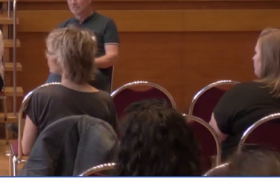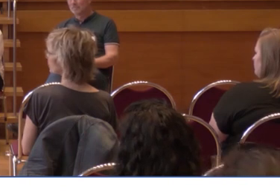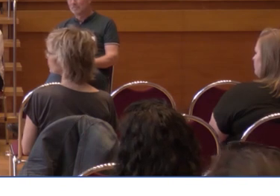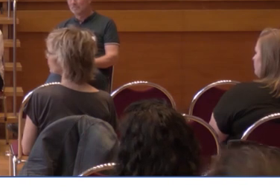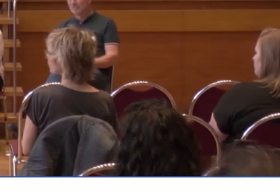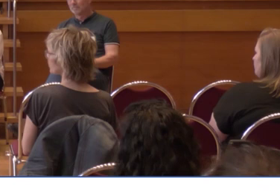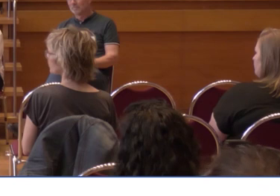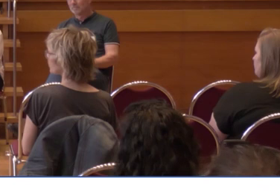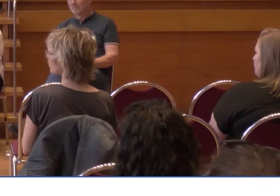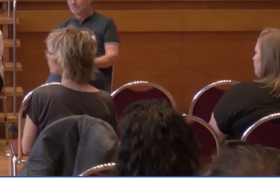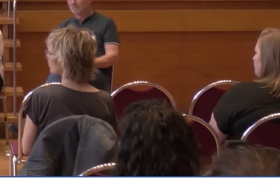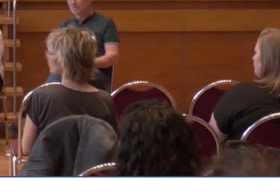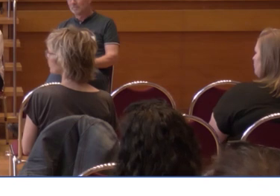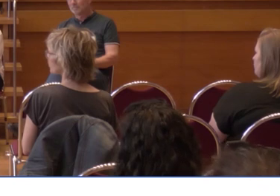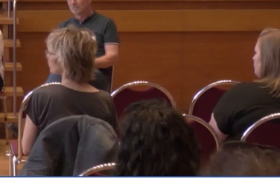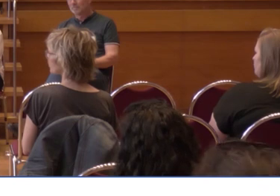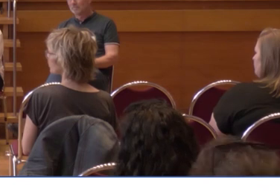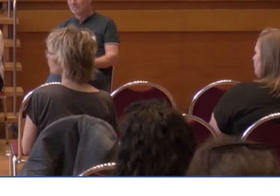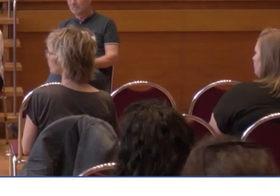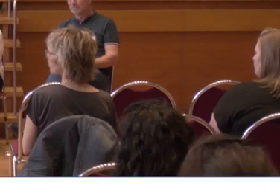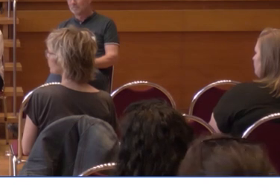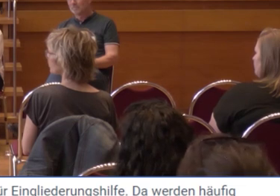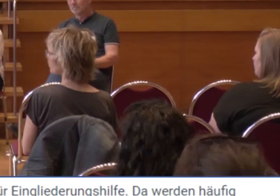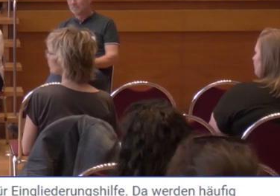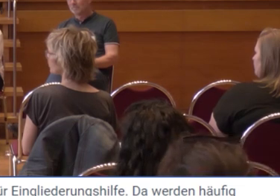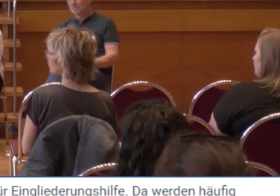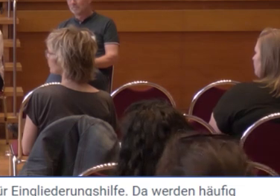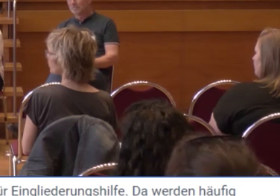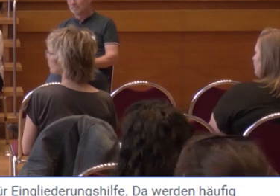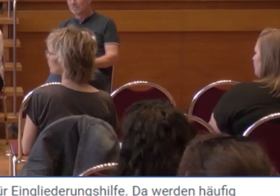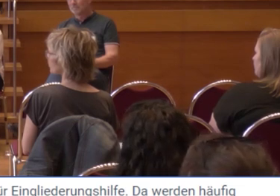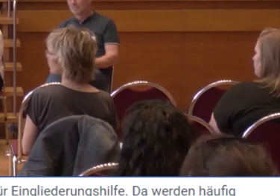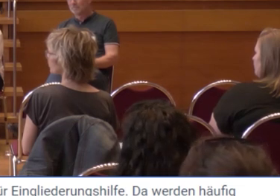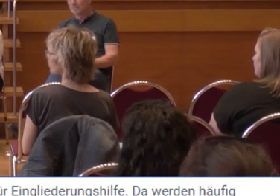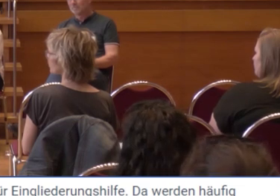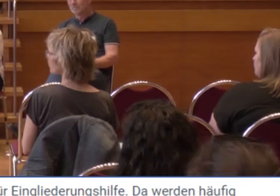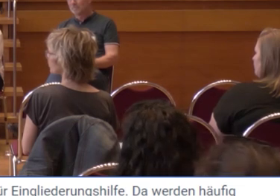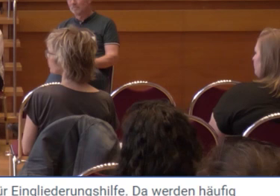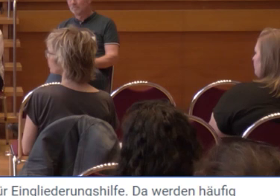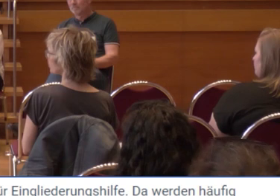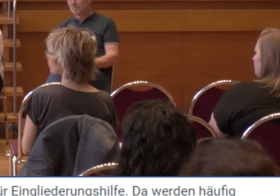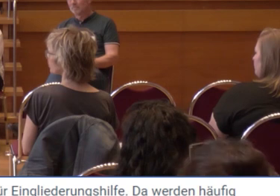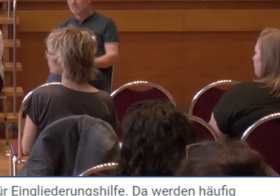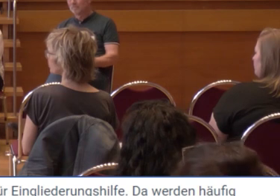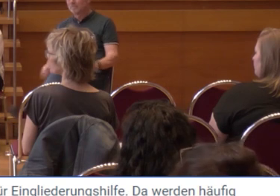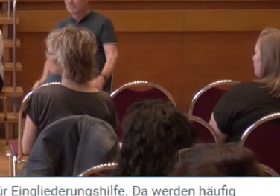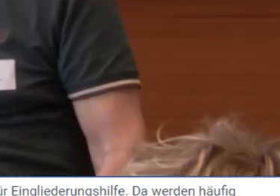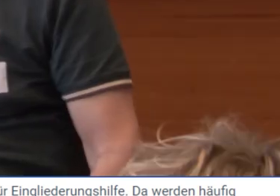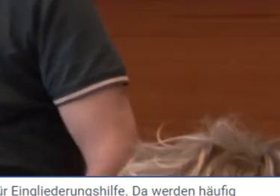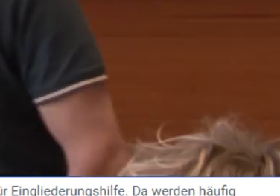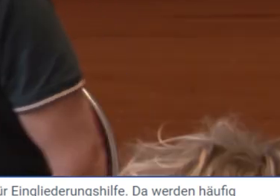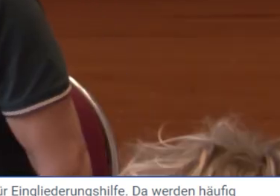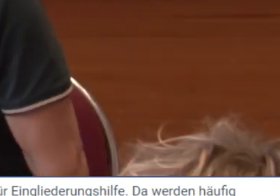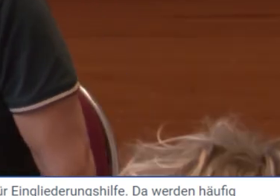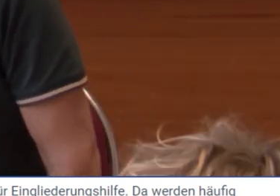Zuständigkeiten zwischen Jugendamt und ein quittungshilfeträger streiten also wo es sogar so ist dass der eine Träger sagt